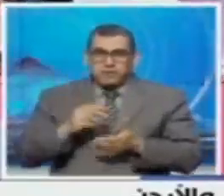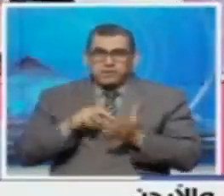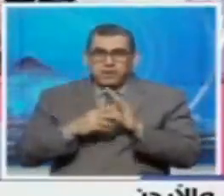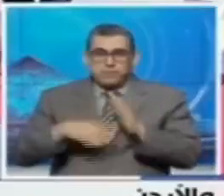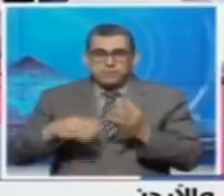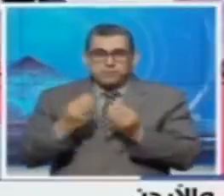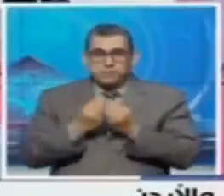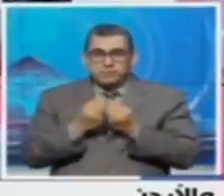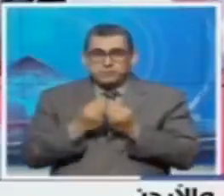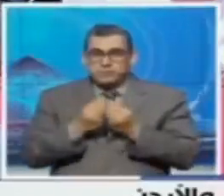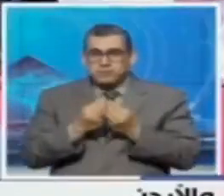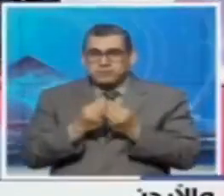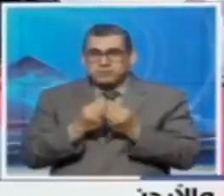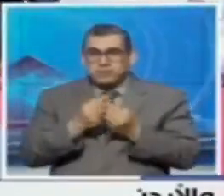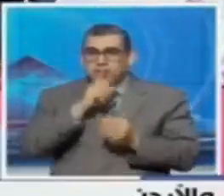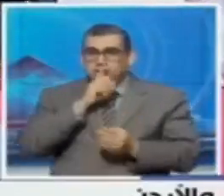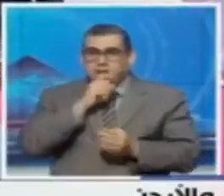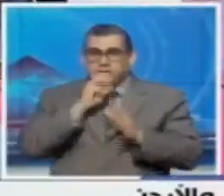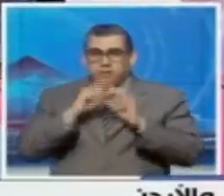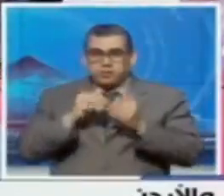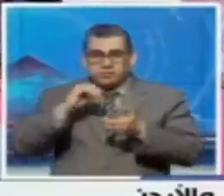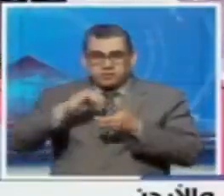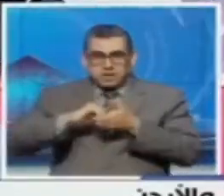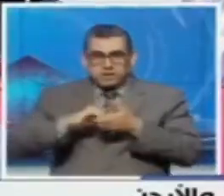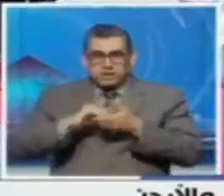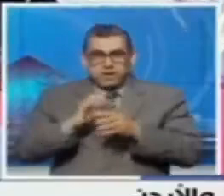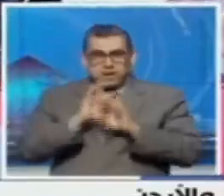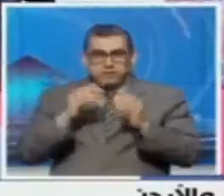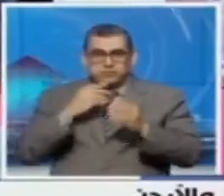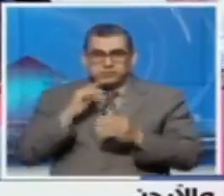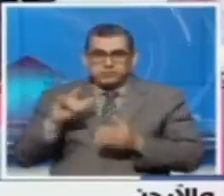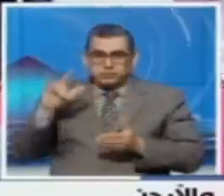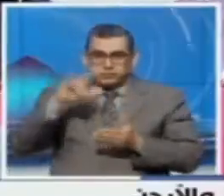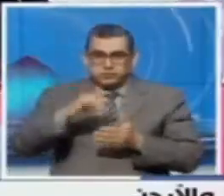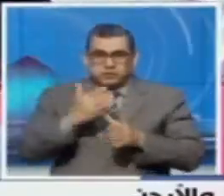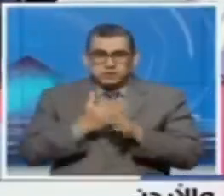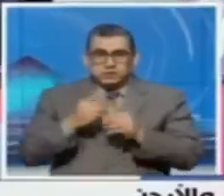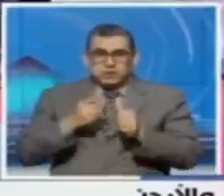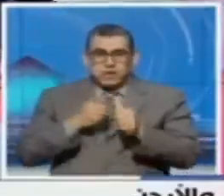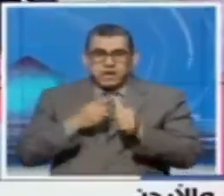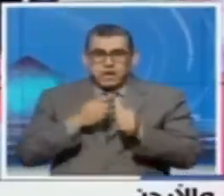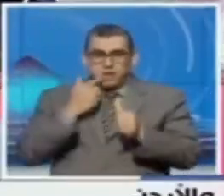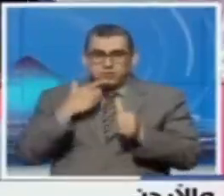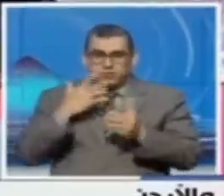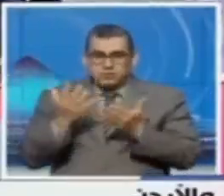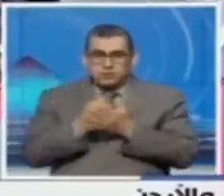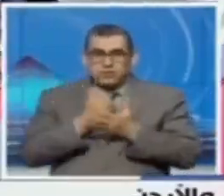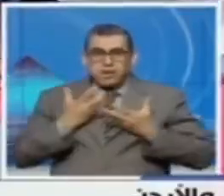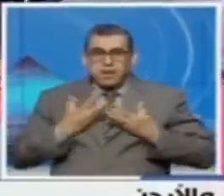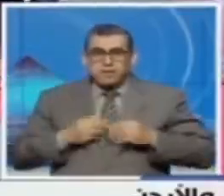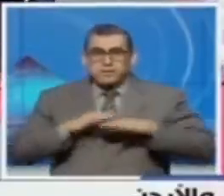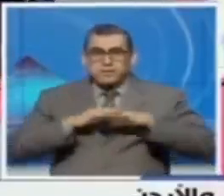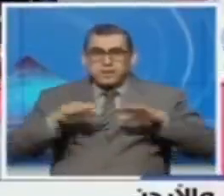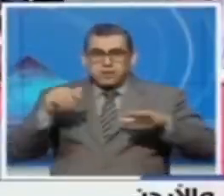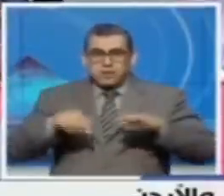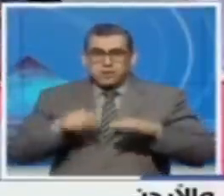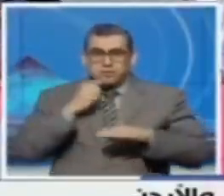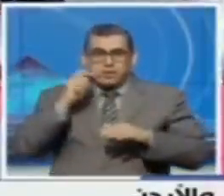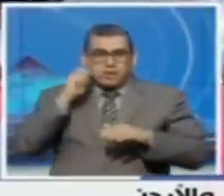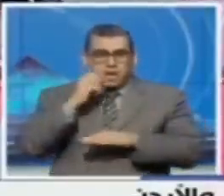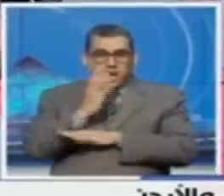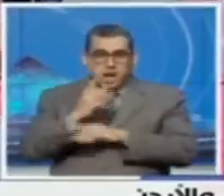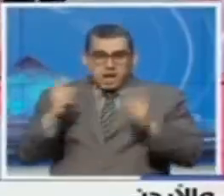بين قطر ومصر في هذه الزيارة، باعتبار أن تحقيق الأمن والاستقرار ومكافحة